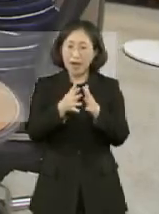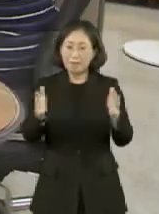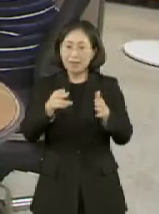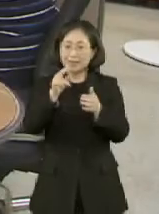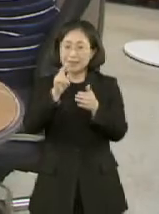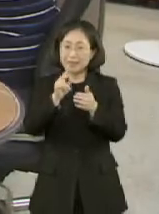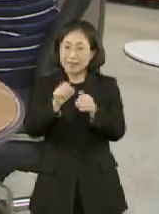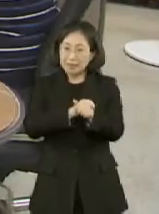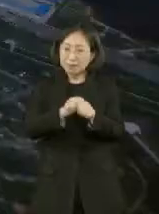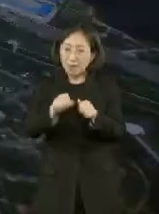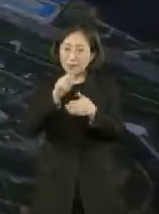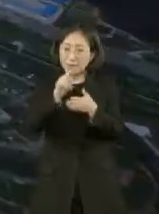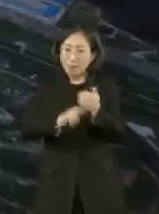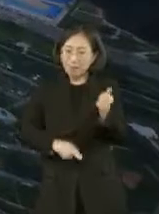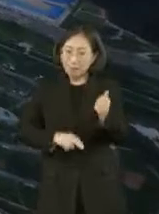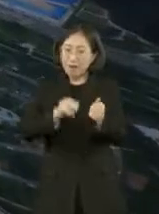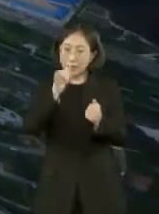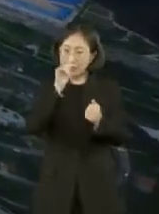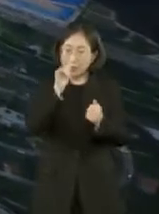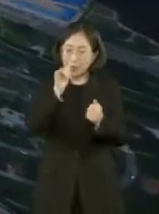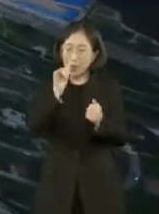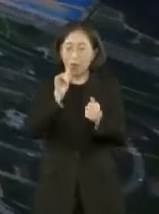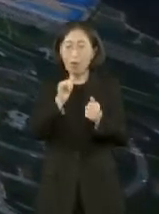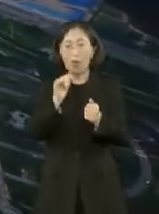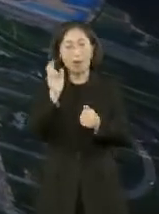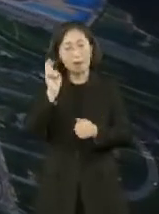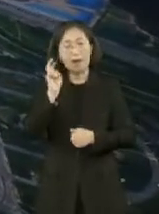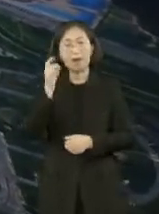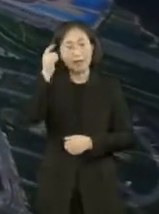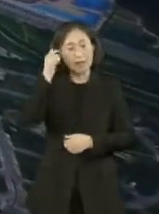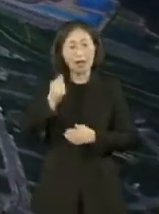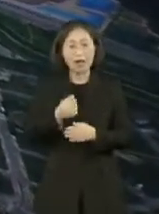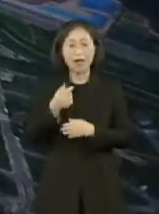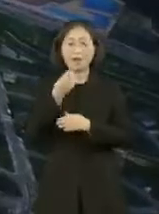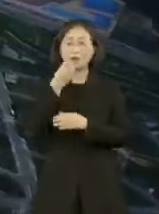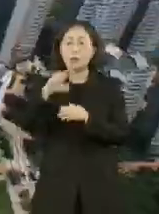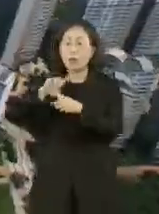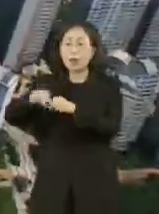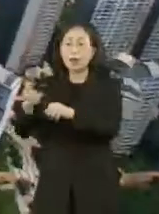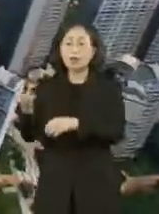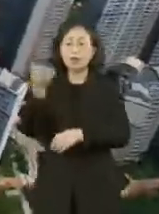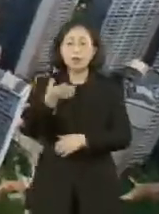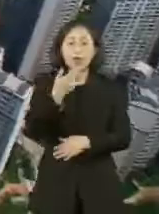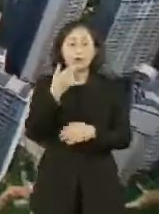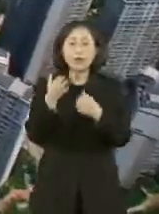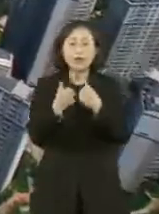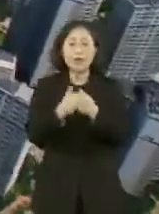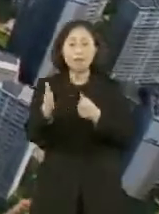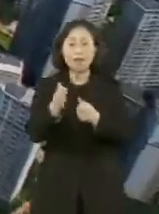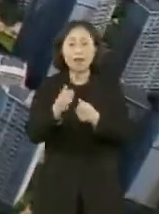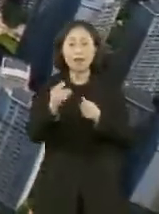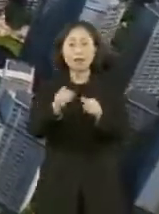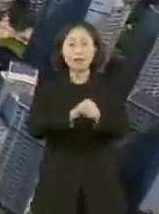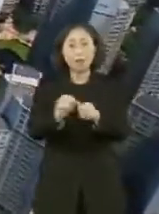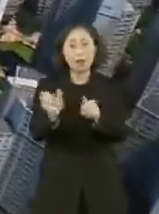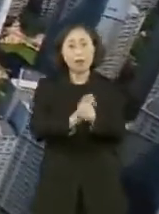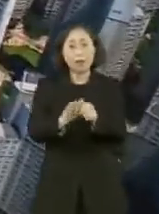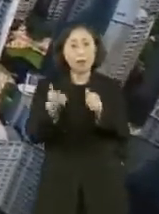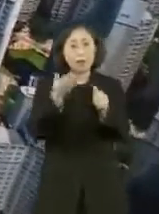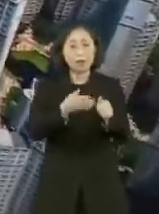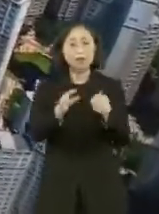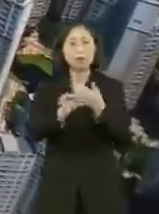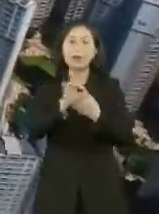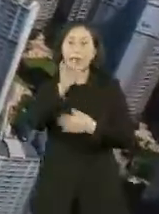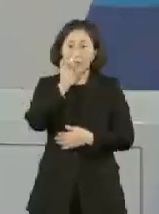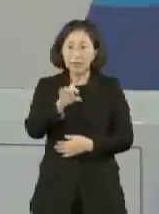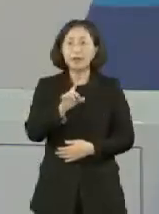게 아니냐는 의혹도 제기됩니다. 수도권에서 이전이 아닌 만큼 세종 아파트 특별 공급 혜택을 줘서는 안 된다는